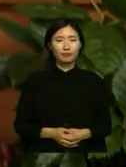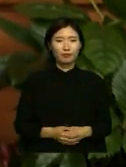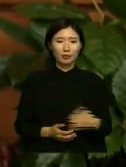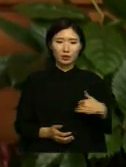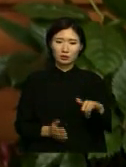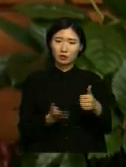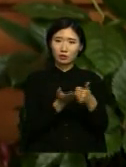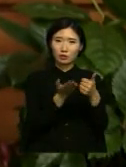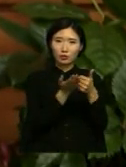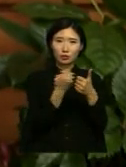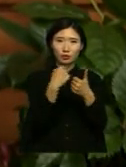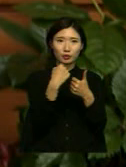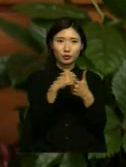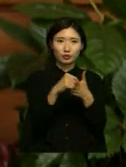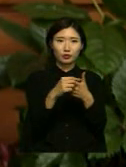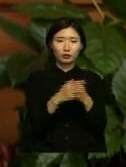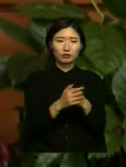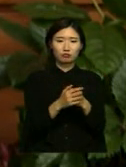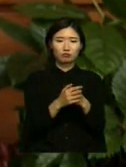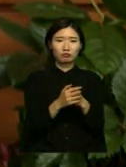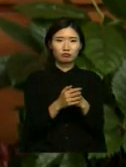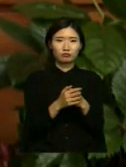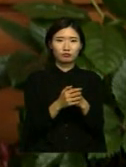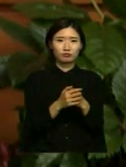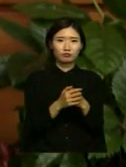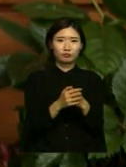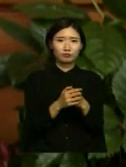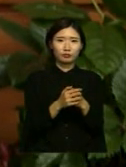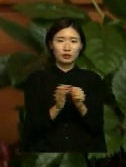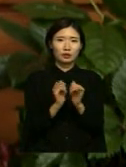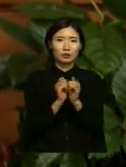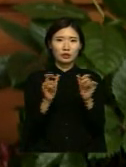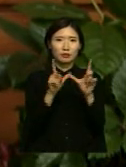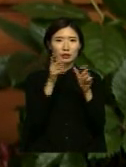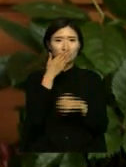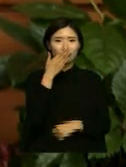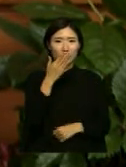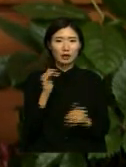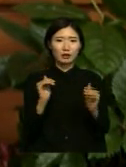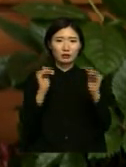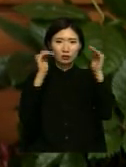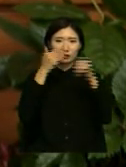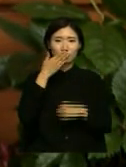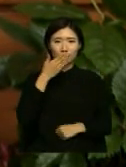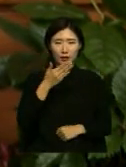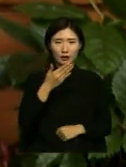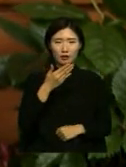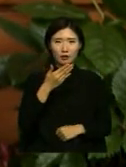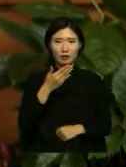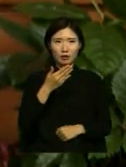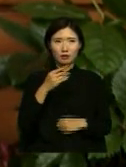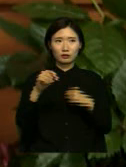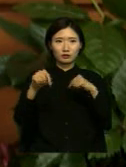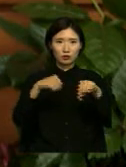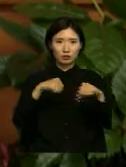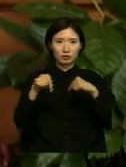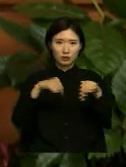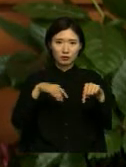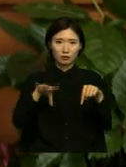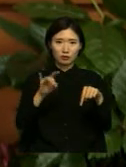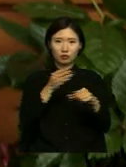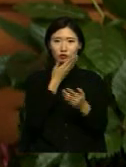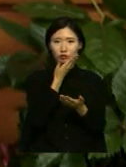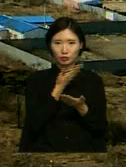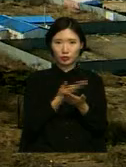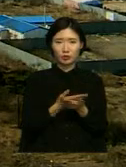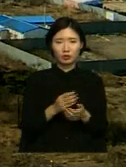6 교육 육아 등 좋을 사람이 살 수 있는 성장시킬 수 있는 그런 정책이 우선이다 라고